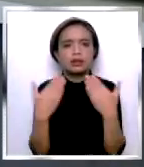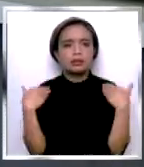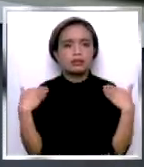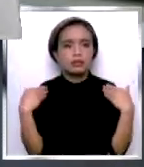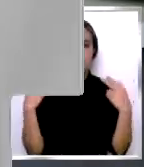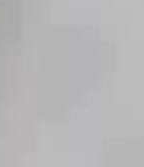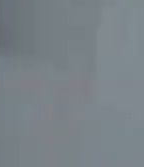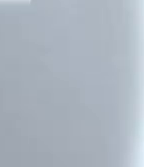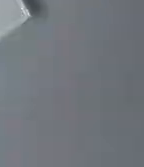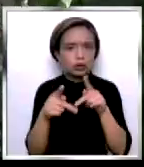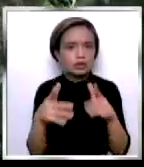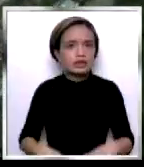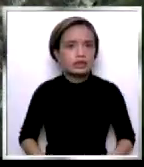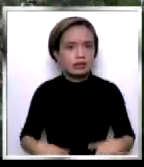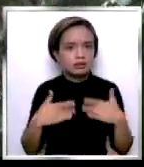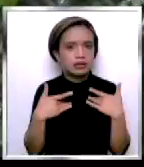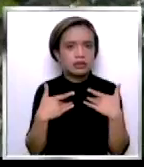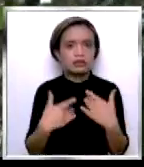ni Rafi Tima.